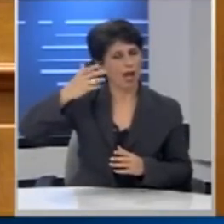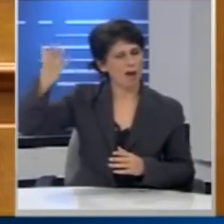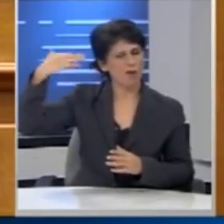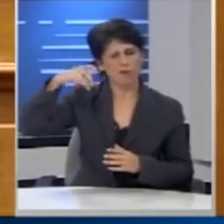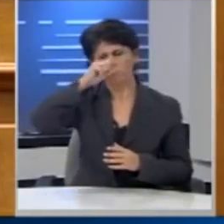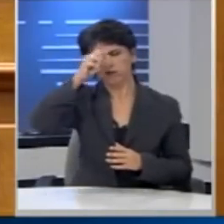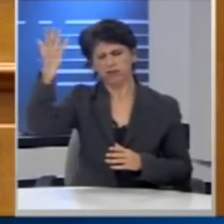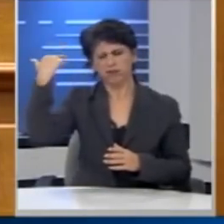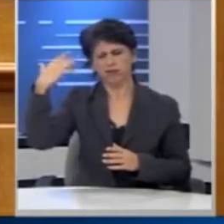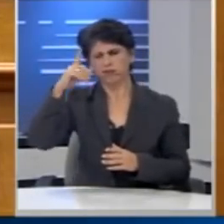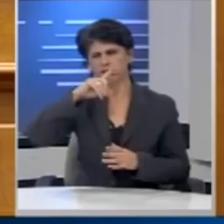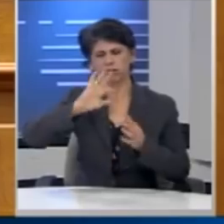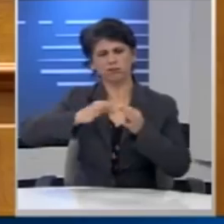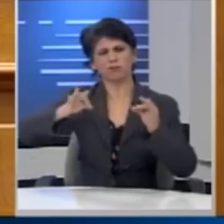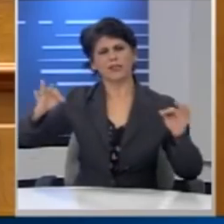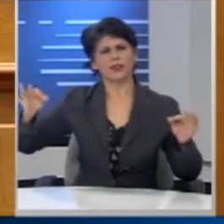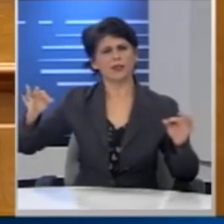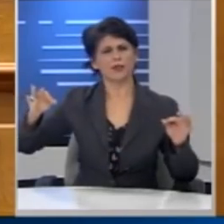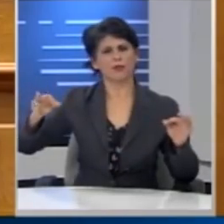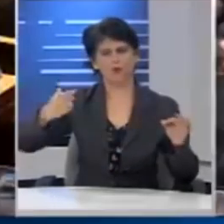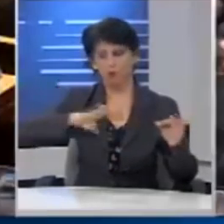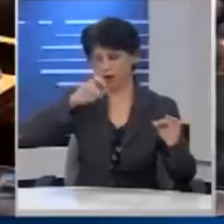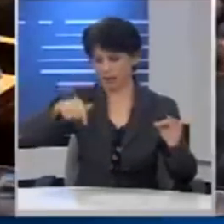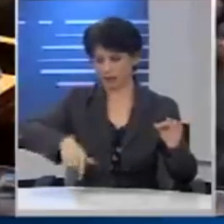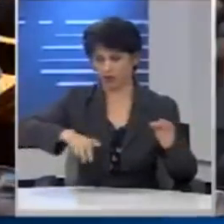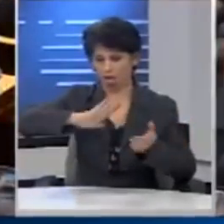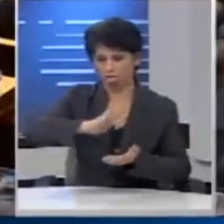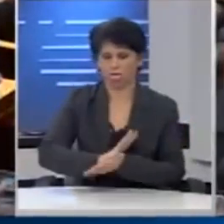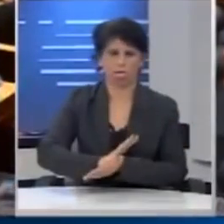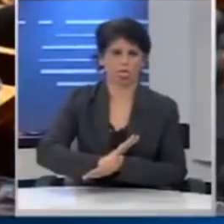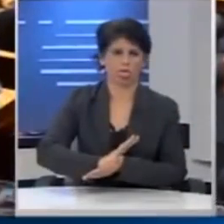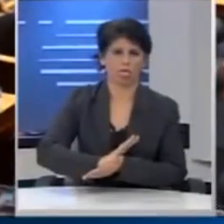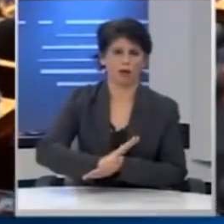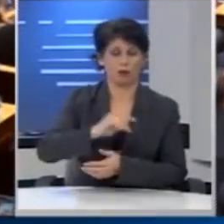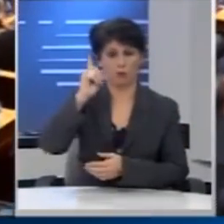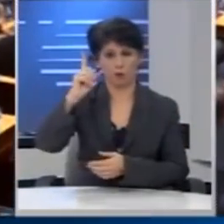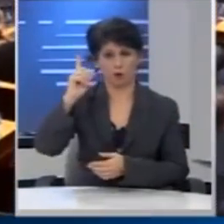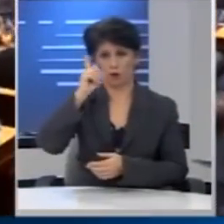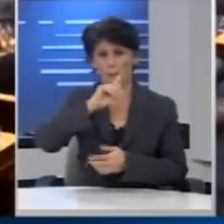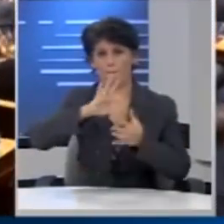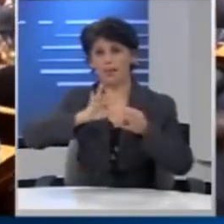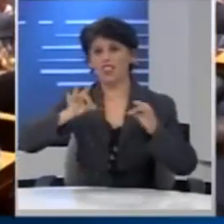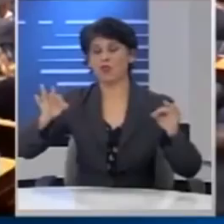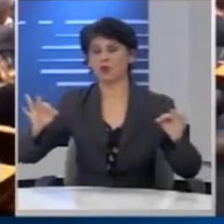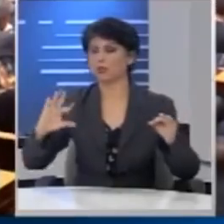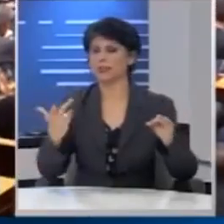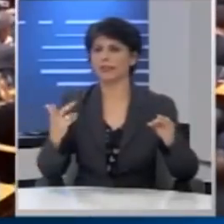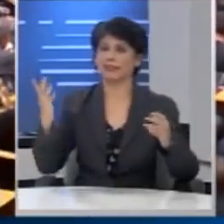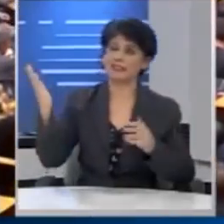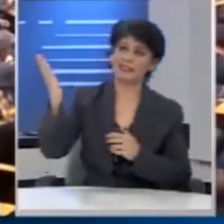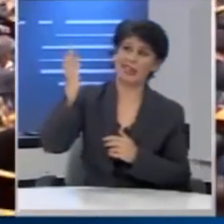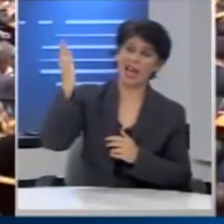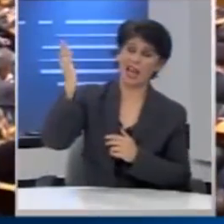μύθους που μας κρατούσαν μέχρι σήμερα καθυλωμένους. Ο πρώτος μύθος είναι ότι